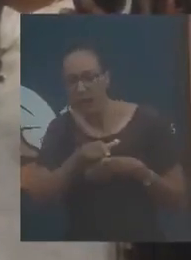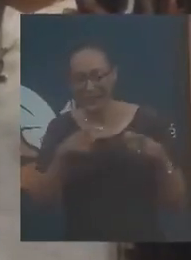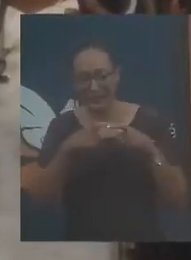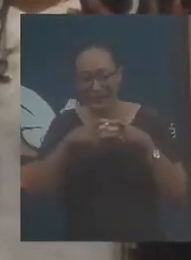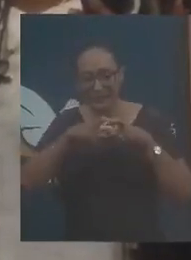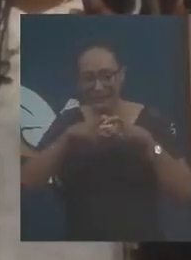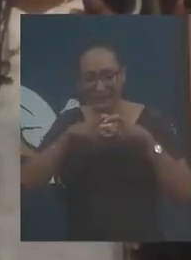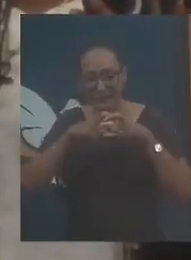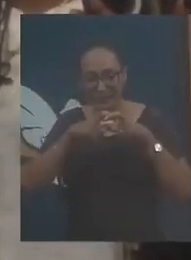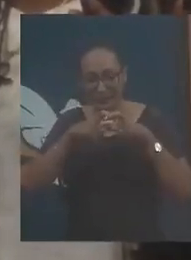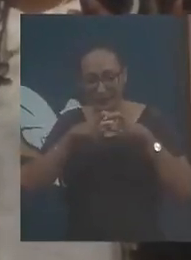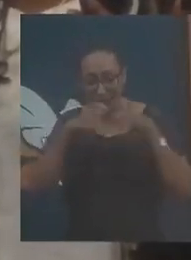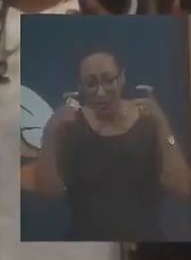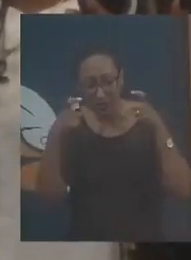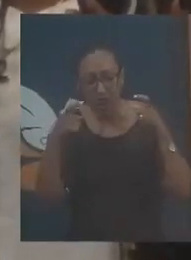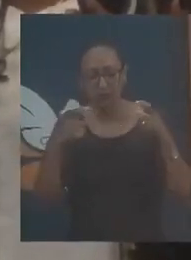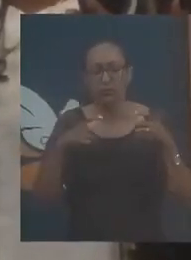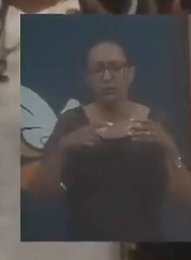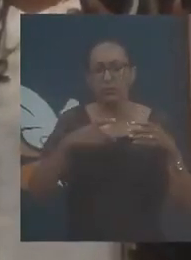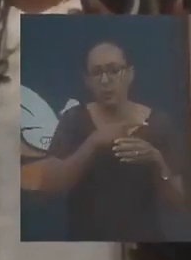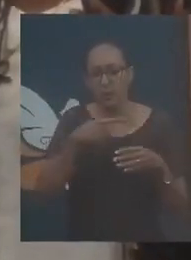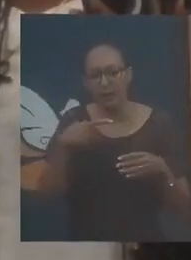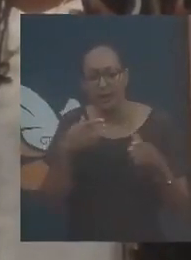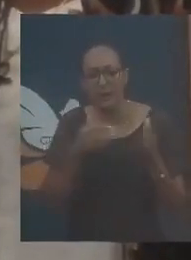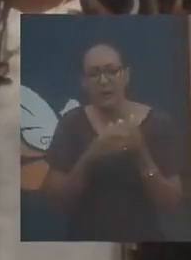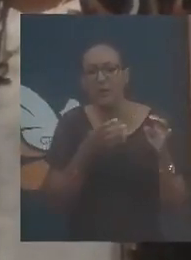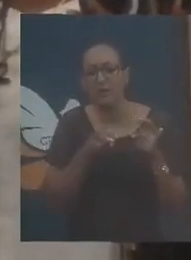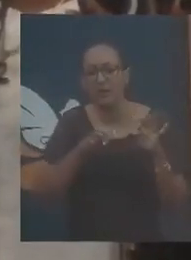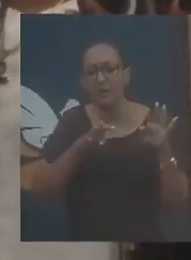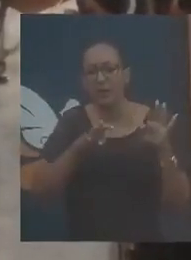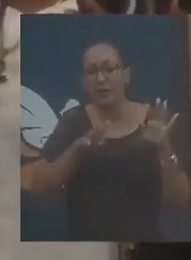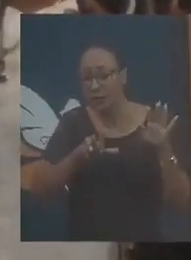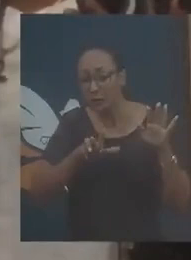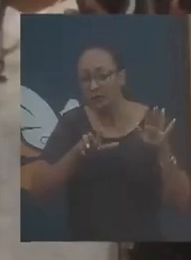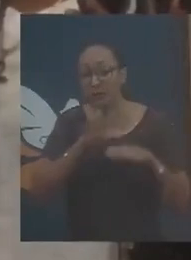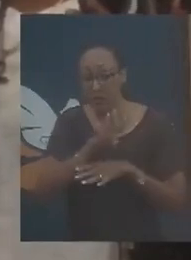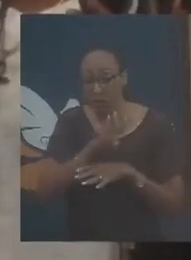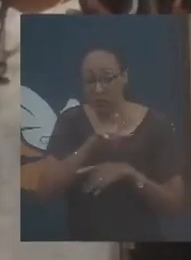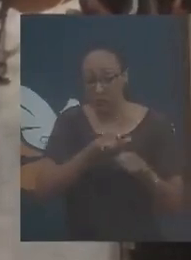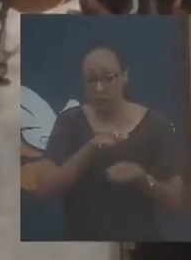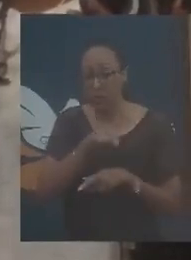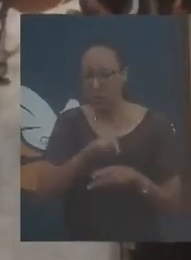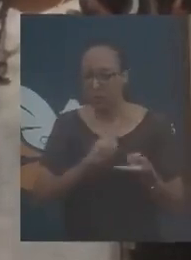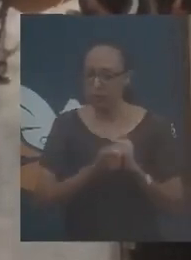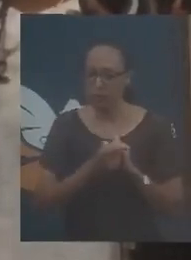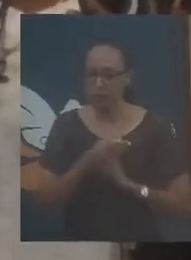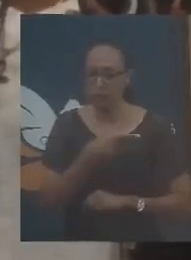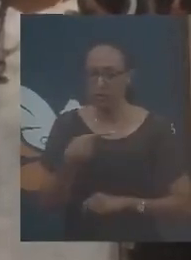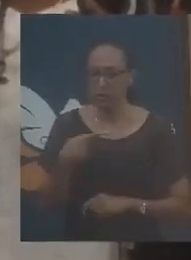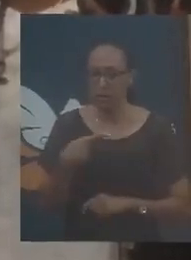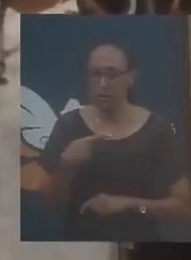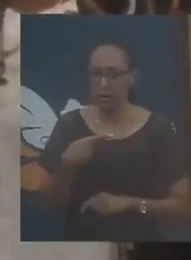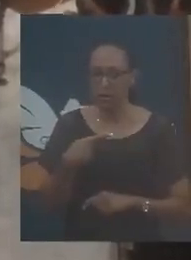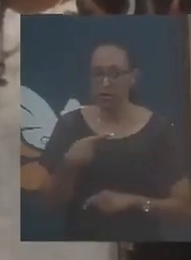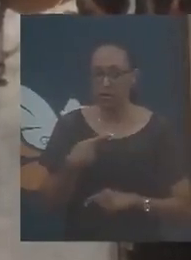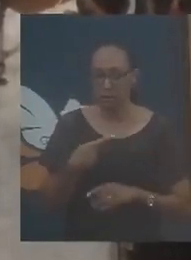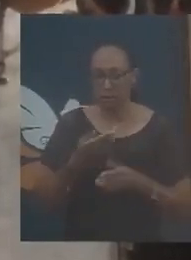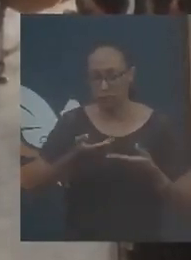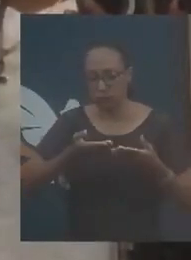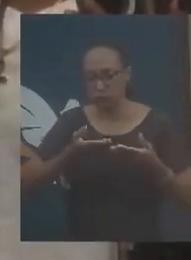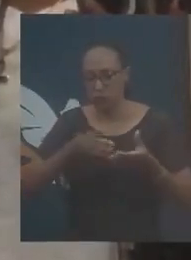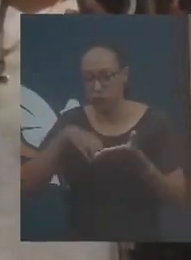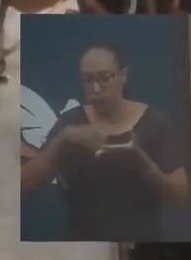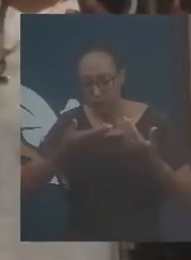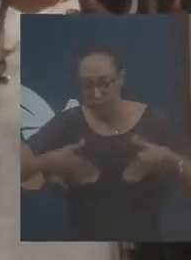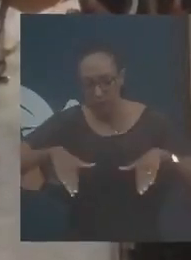en 1984 qui a été délivré à quelqu'un de bien placé sur la place, qui est devenu propriétaire de tous les Anses d'Arlé, alors que ce